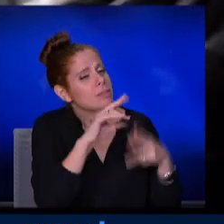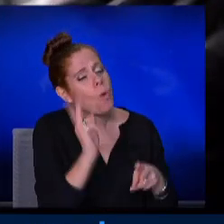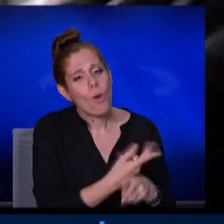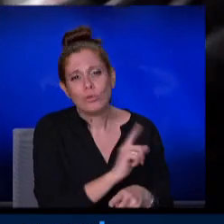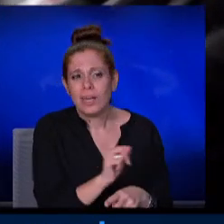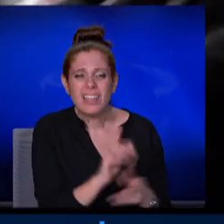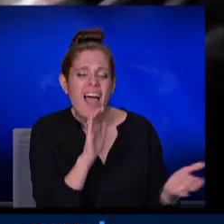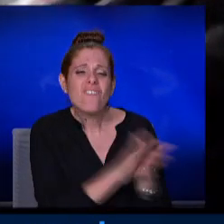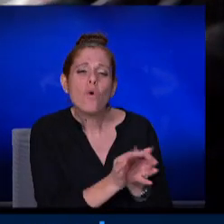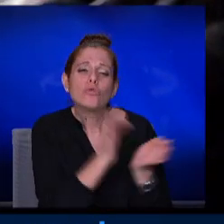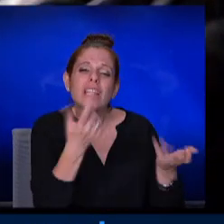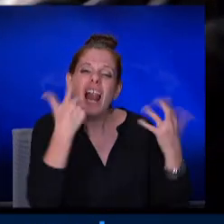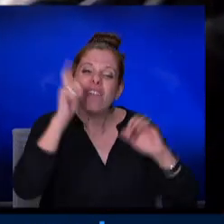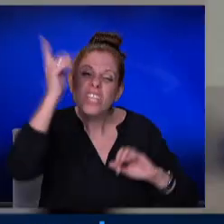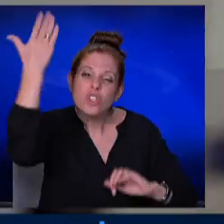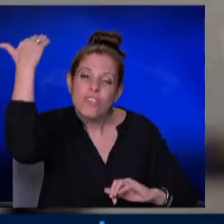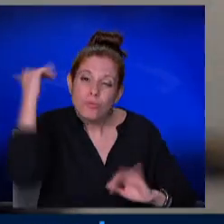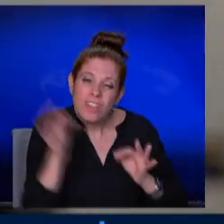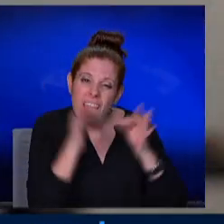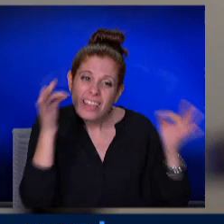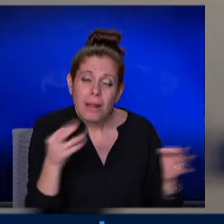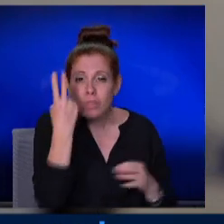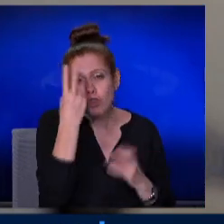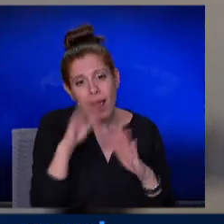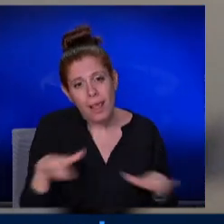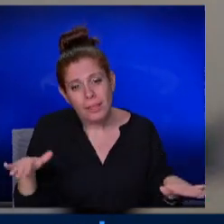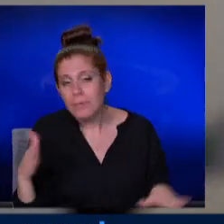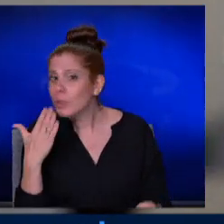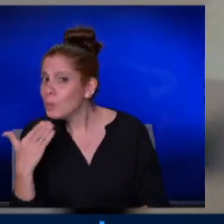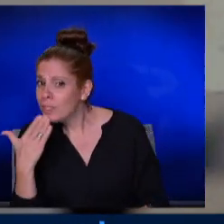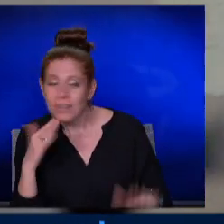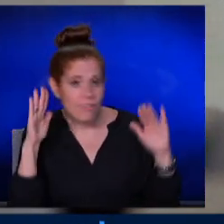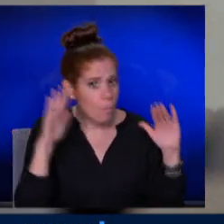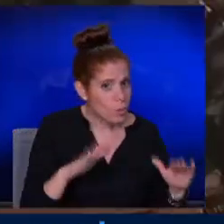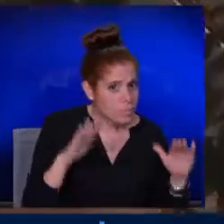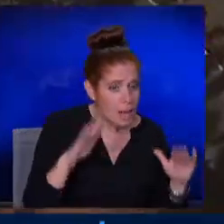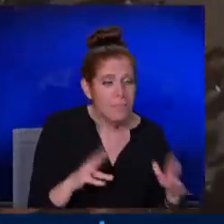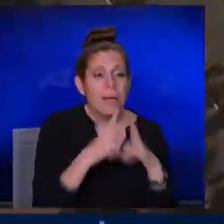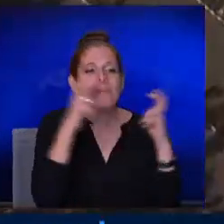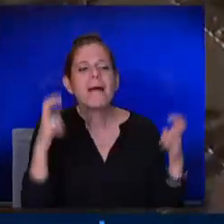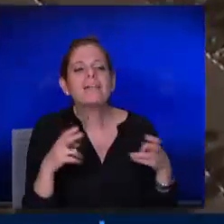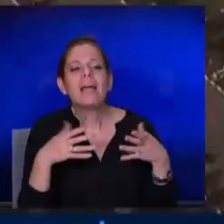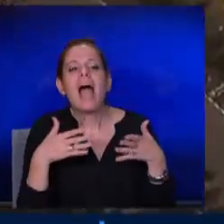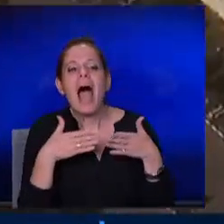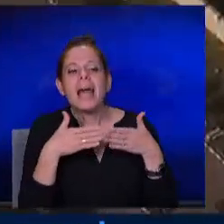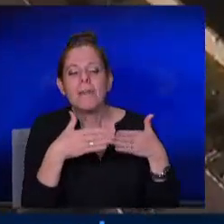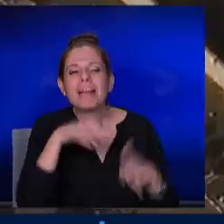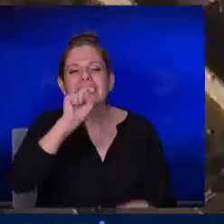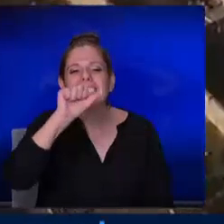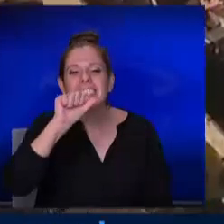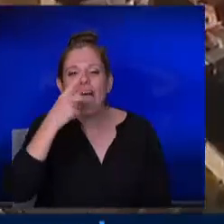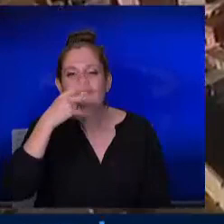חברות שהתחילה לפני 70 שנה בין שני ילדים, יהודי ומוסלמי, בעיר הנמל ספי, שבמערב